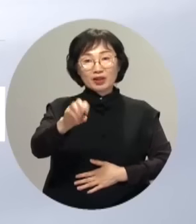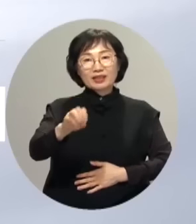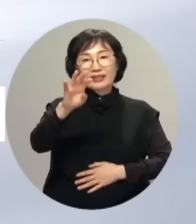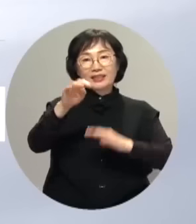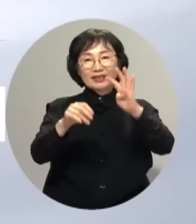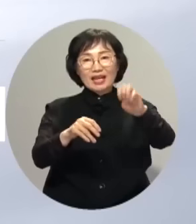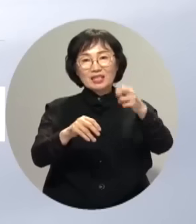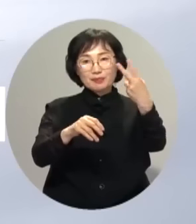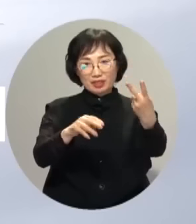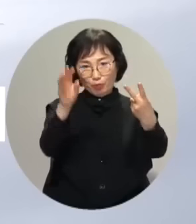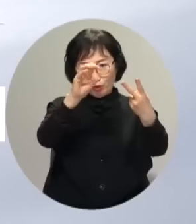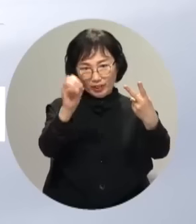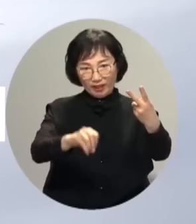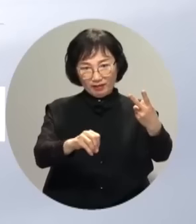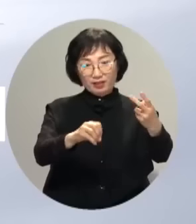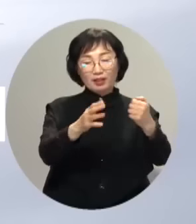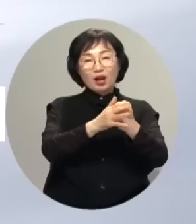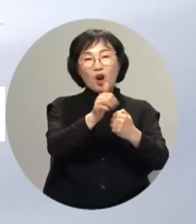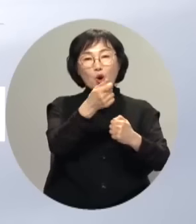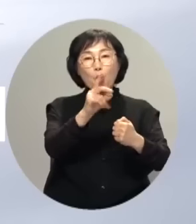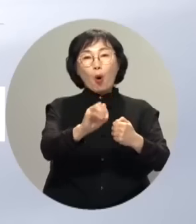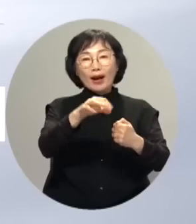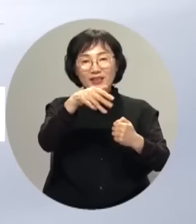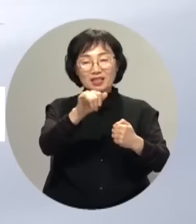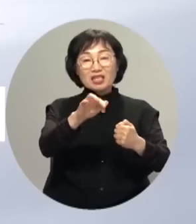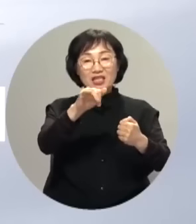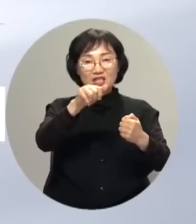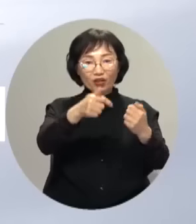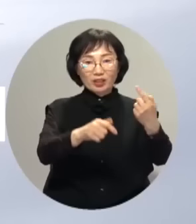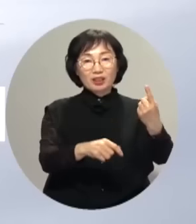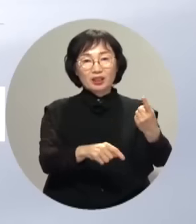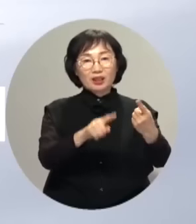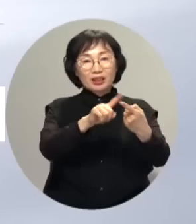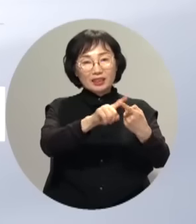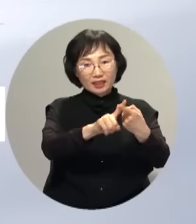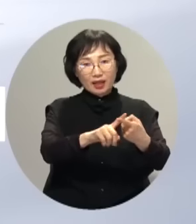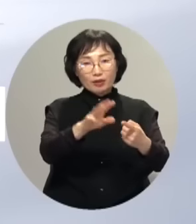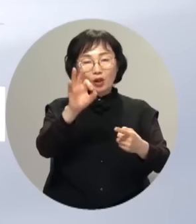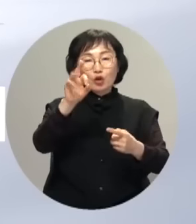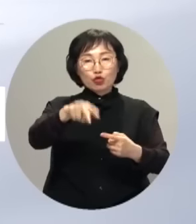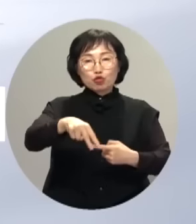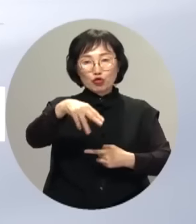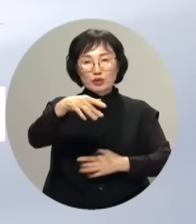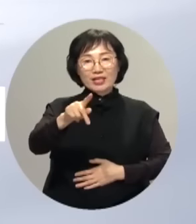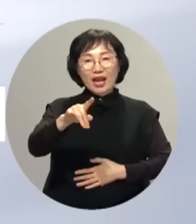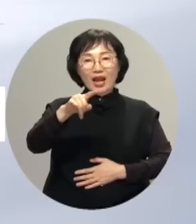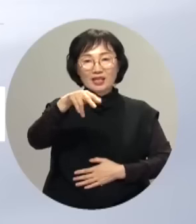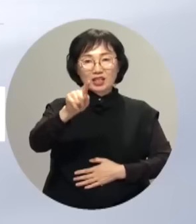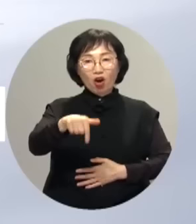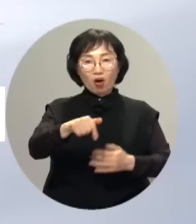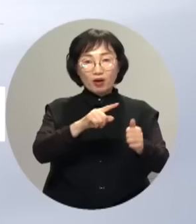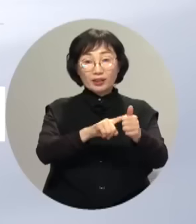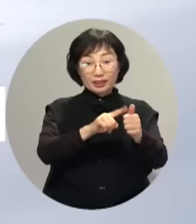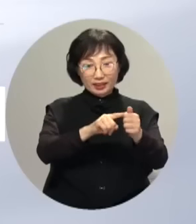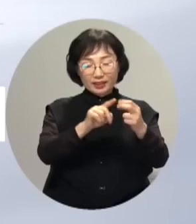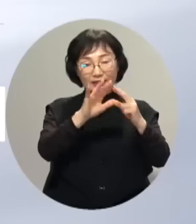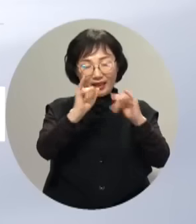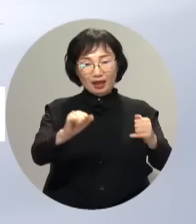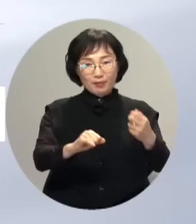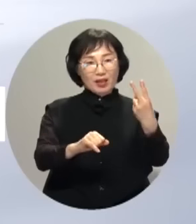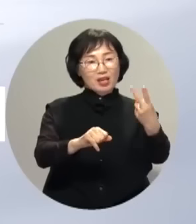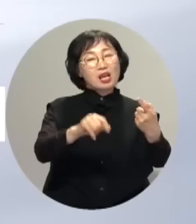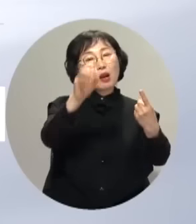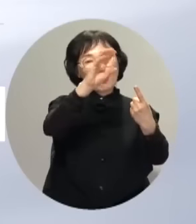42% 민주당 황치현 전 헌법재판소 헌법 연구관과 민주당 유재석 전 경기도 일자리 재단 상인